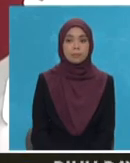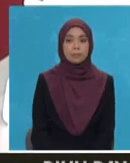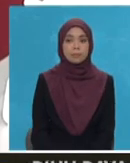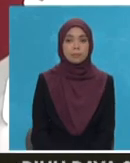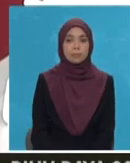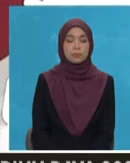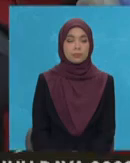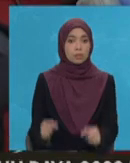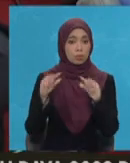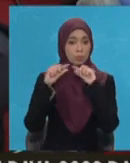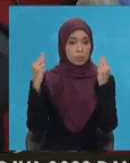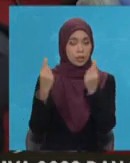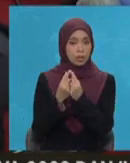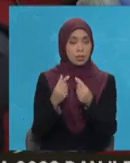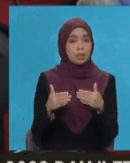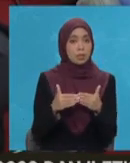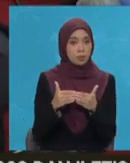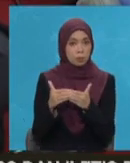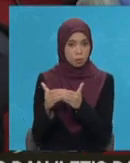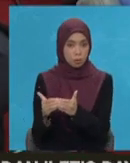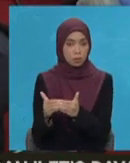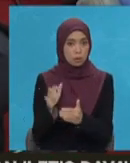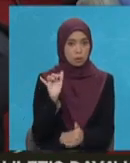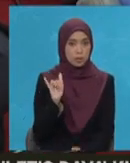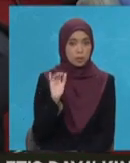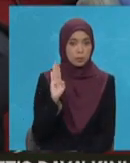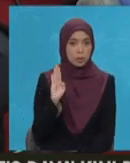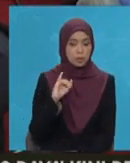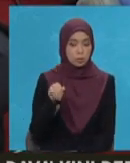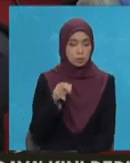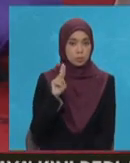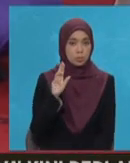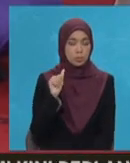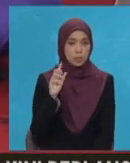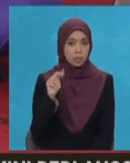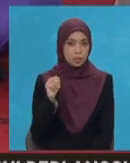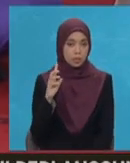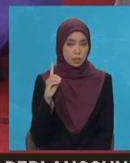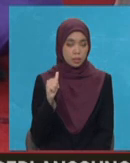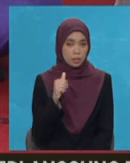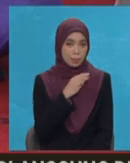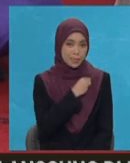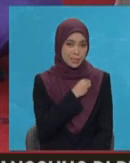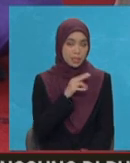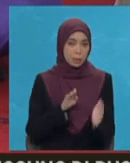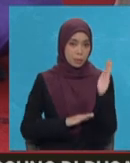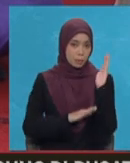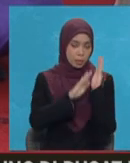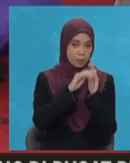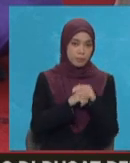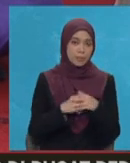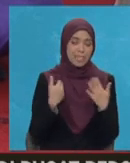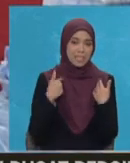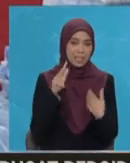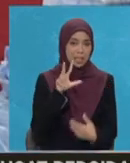rombongan diketuai oleh yang berhormati Muhammad Juanda bin Haji Abdul Rasyid menteri pembangunan selama